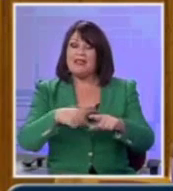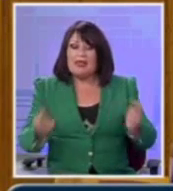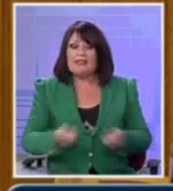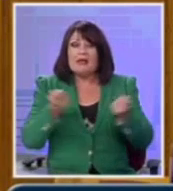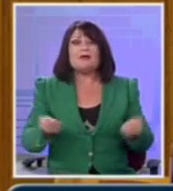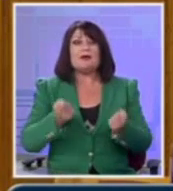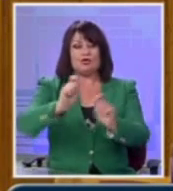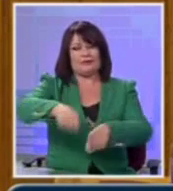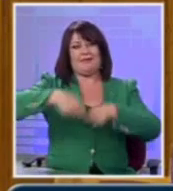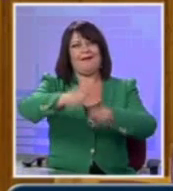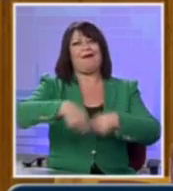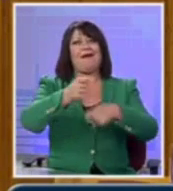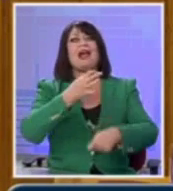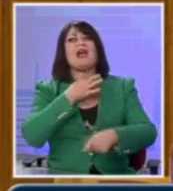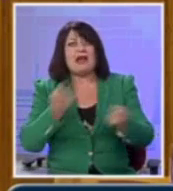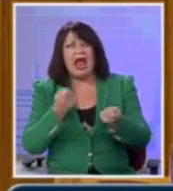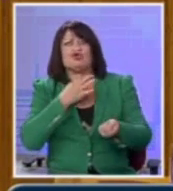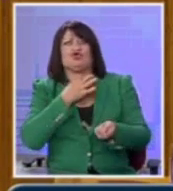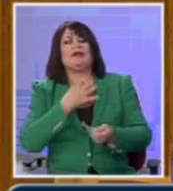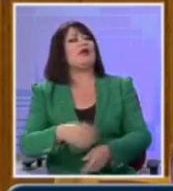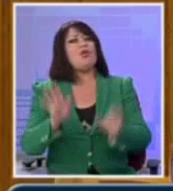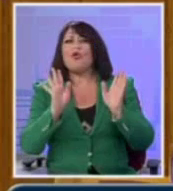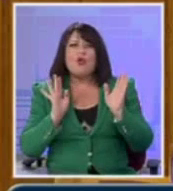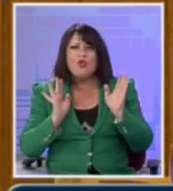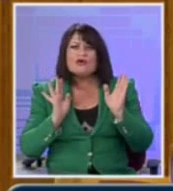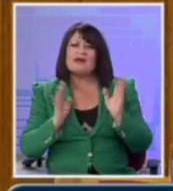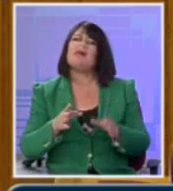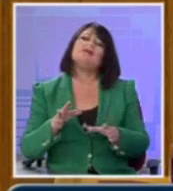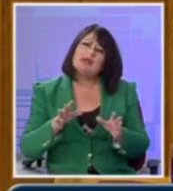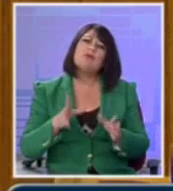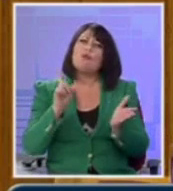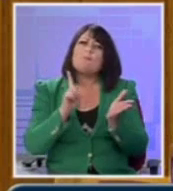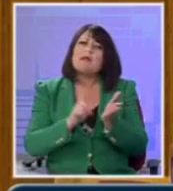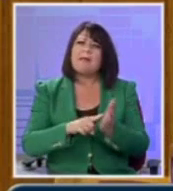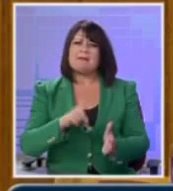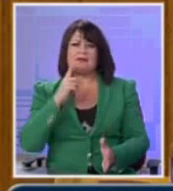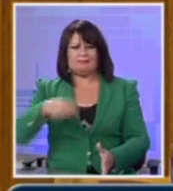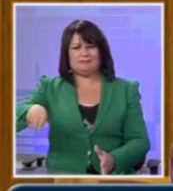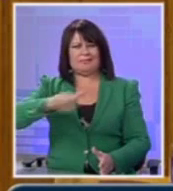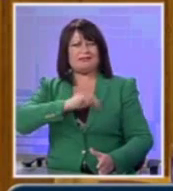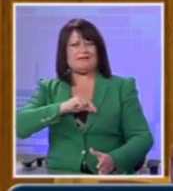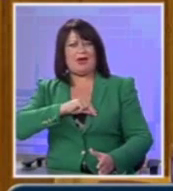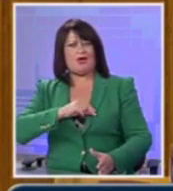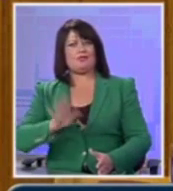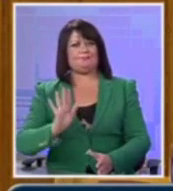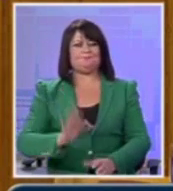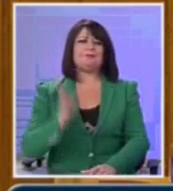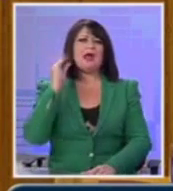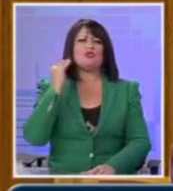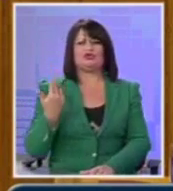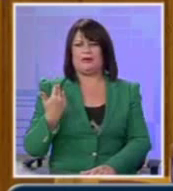υλοποιούνται έργα χρήσιμα για τον ελληνικό λαό, αλλά έργα όρημα για τα συμφέροντα. Σας άκουσα